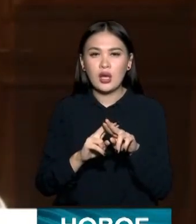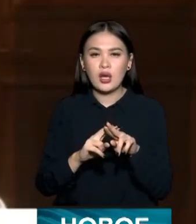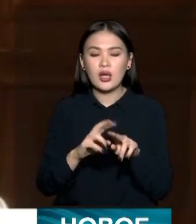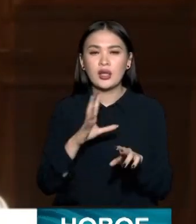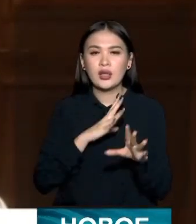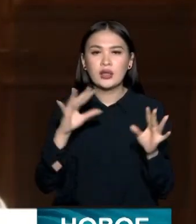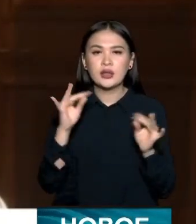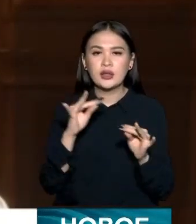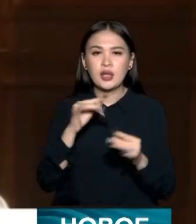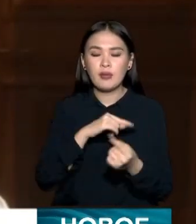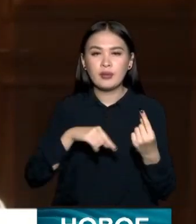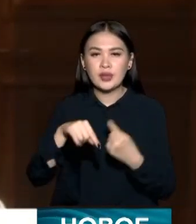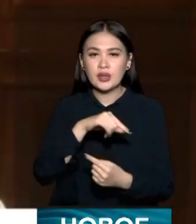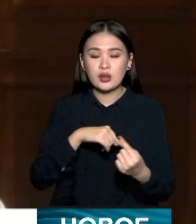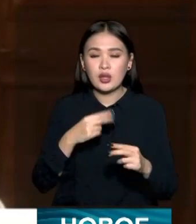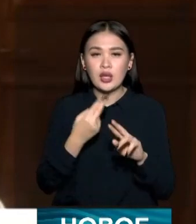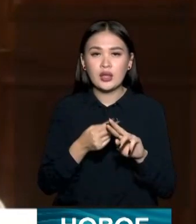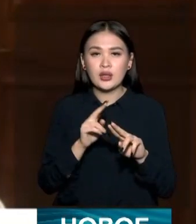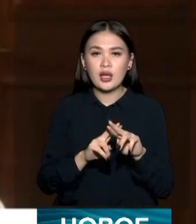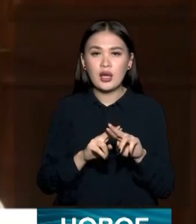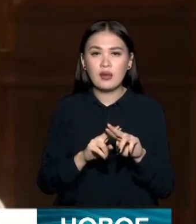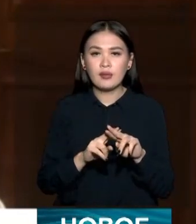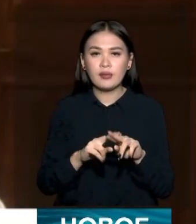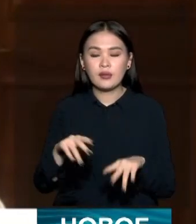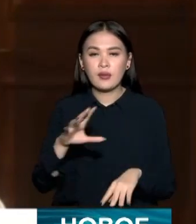интерес для бизнеса. И вот наш там частный